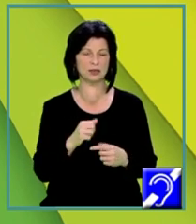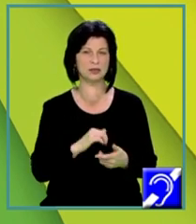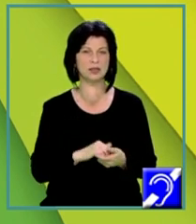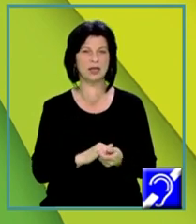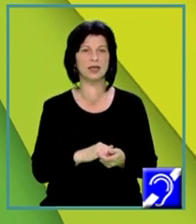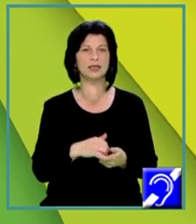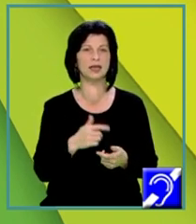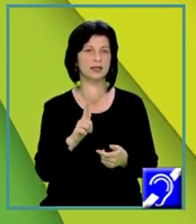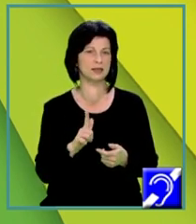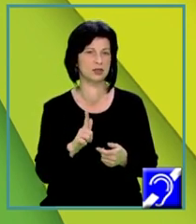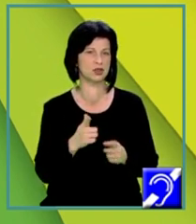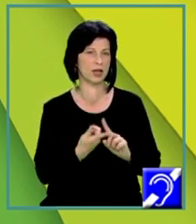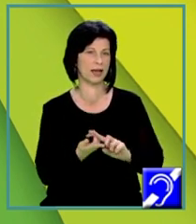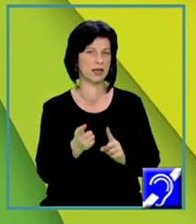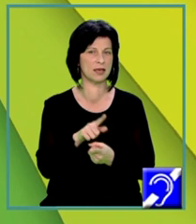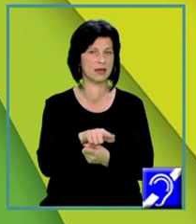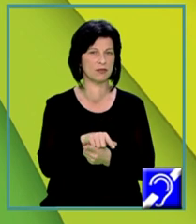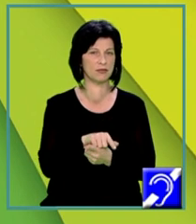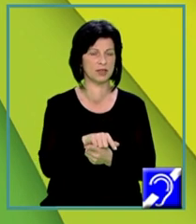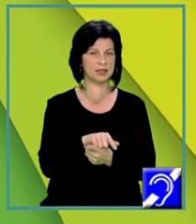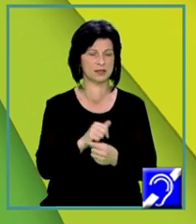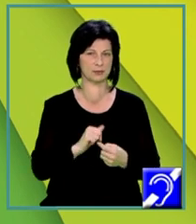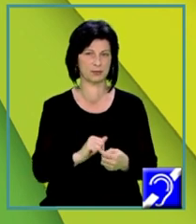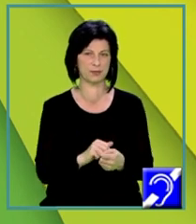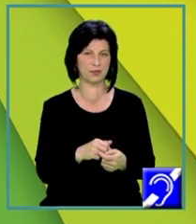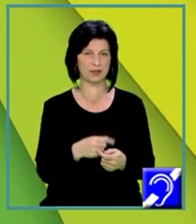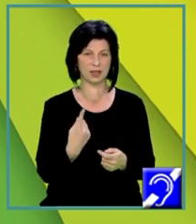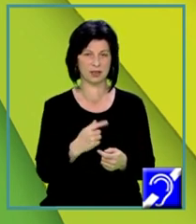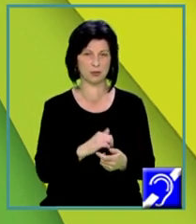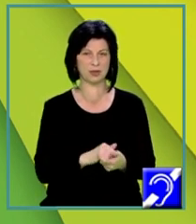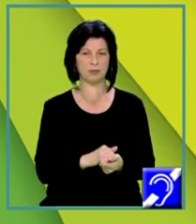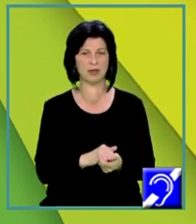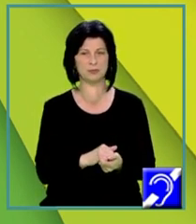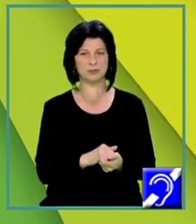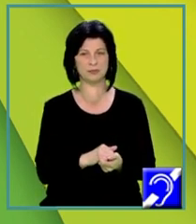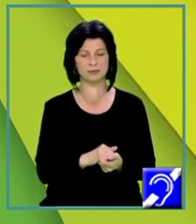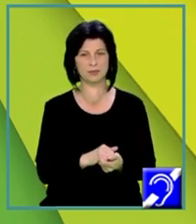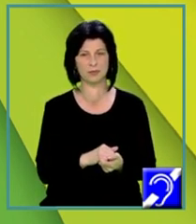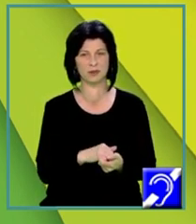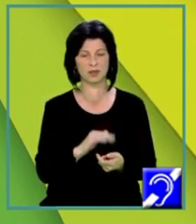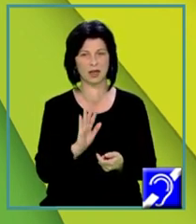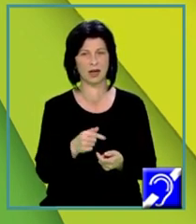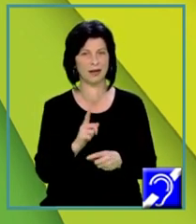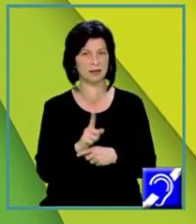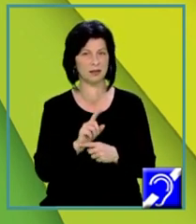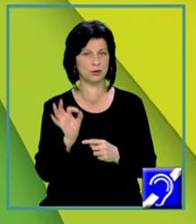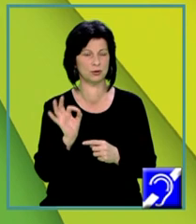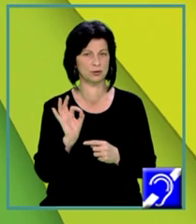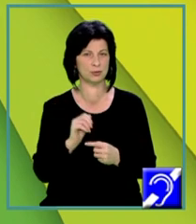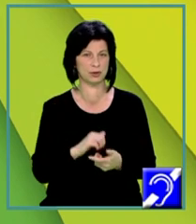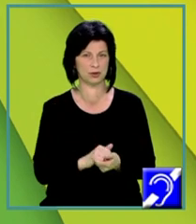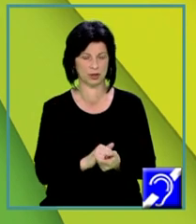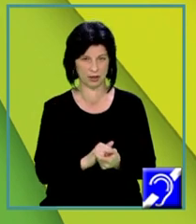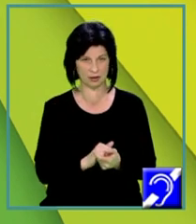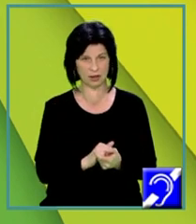invers 0 pe 0 și x minus Ah pe A1 are calitatea că în orice punct x produsul este